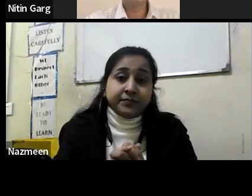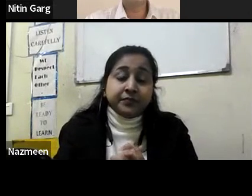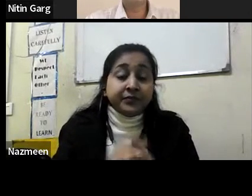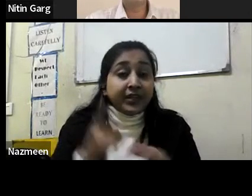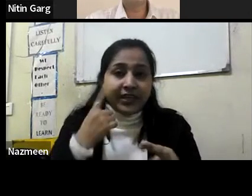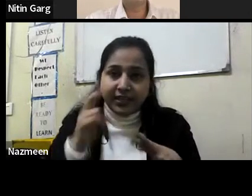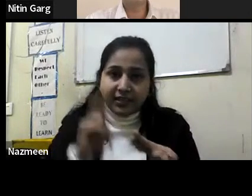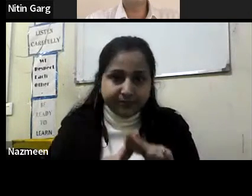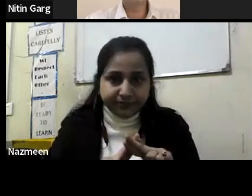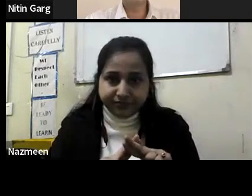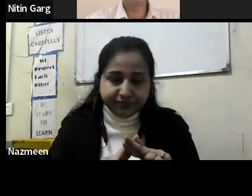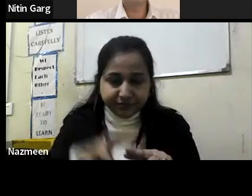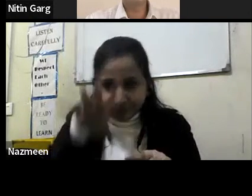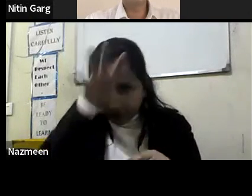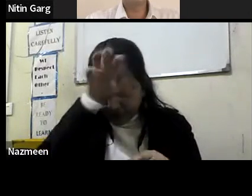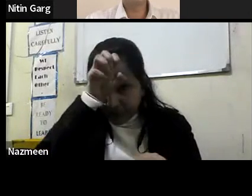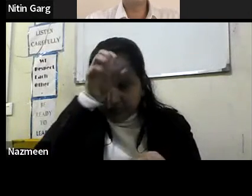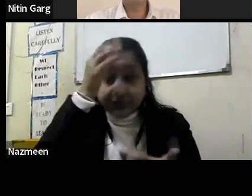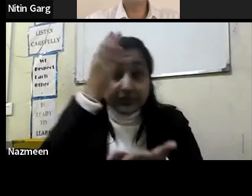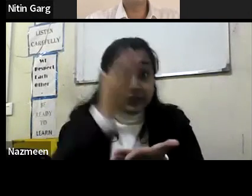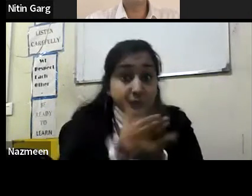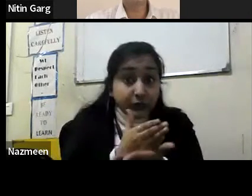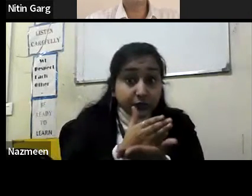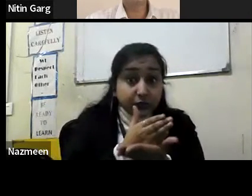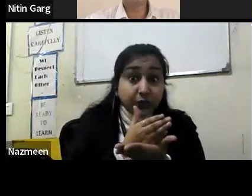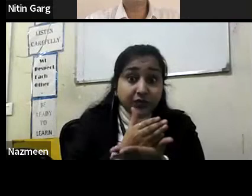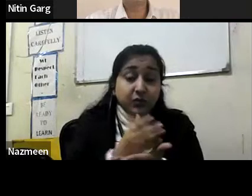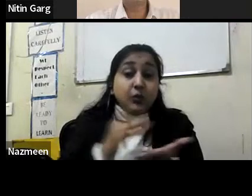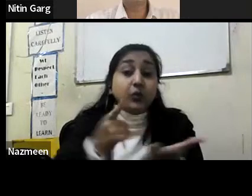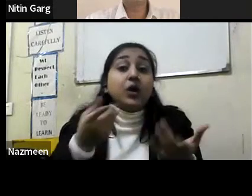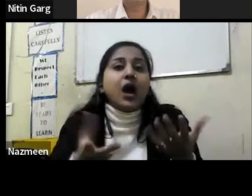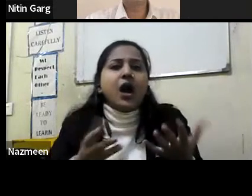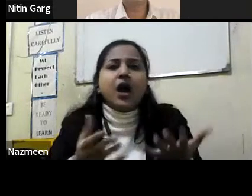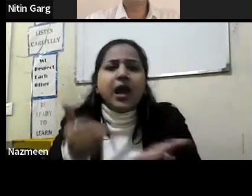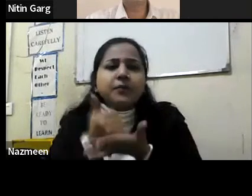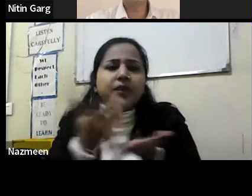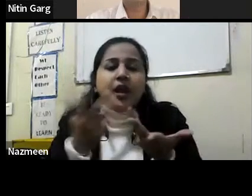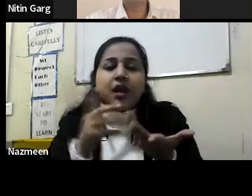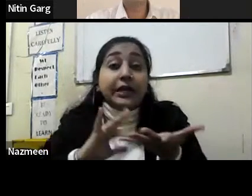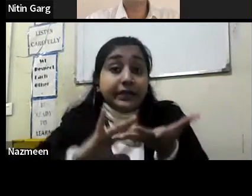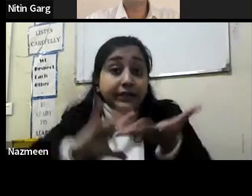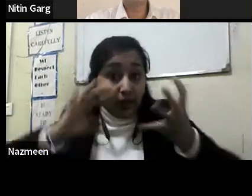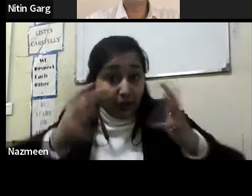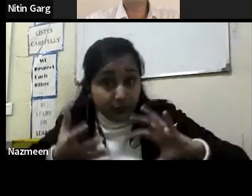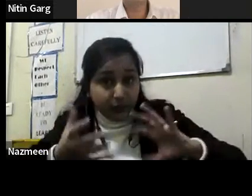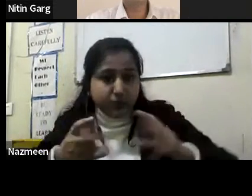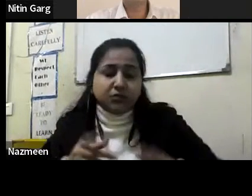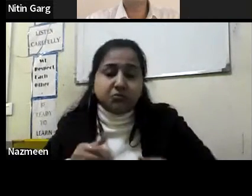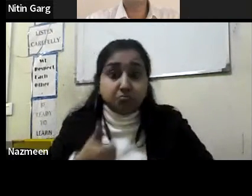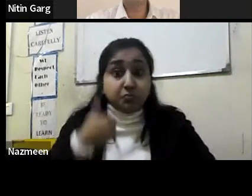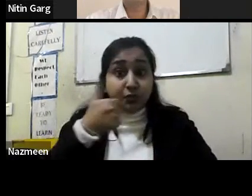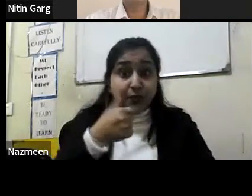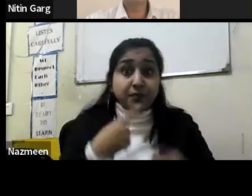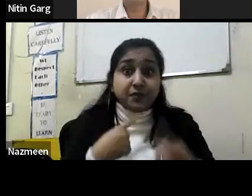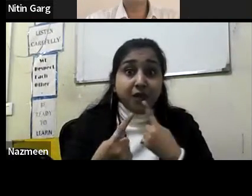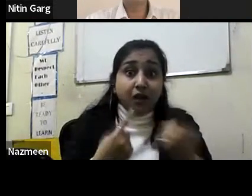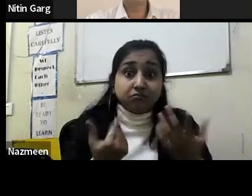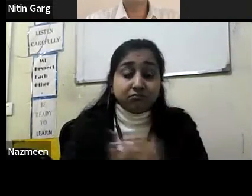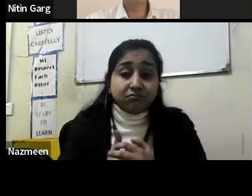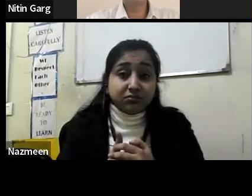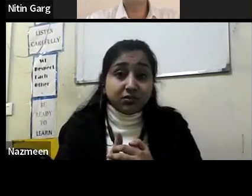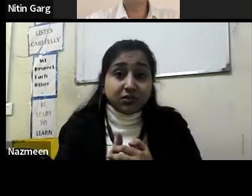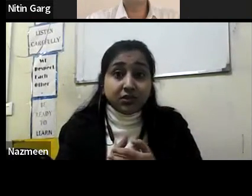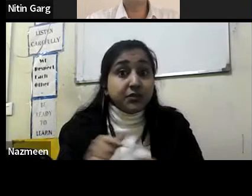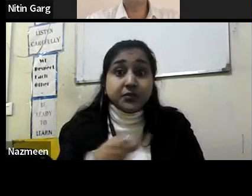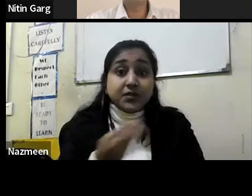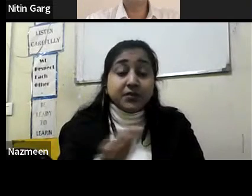अगर डिसेबिलिटी को डिटेक्ट कर सकेंगे थ्रू टेक्नोलॉजी, तो बहुत बढ़िया बात है। मैं बीच में एक स्टार्टअप की बात हुई थी